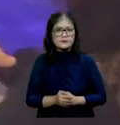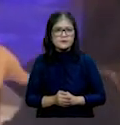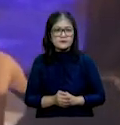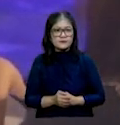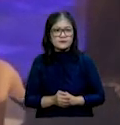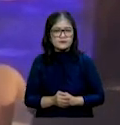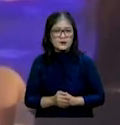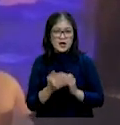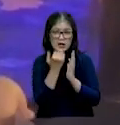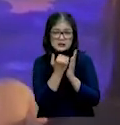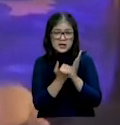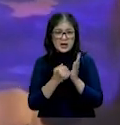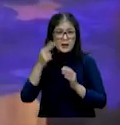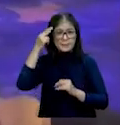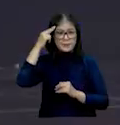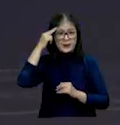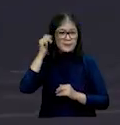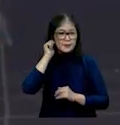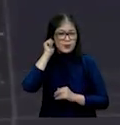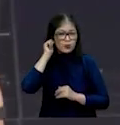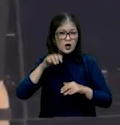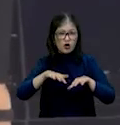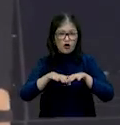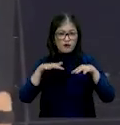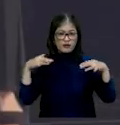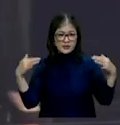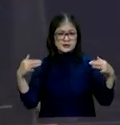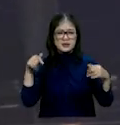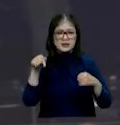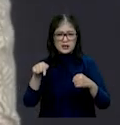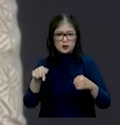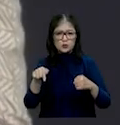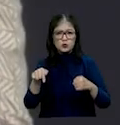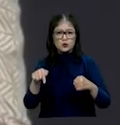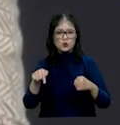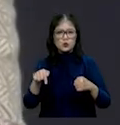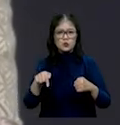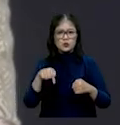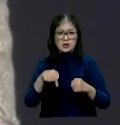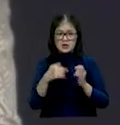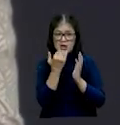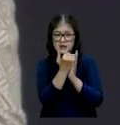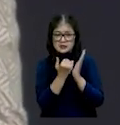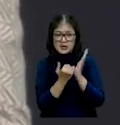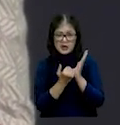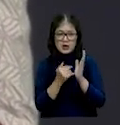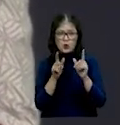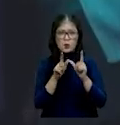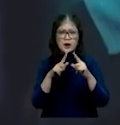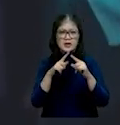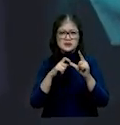Acara Women in Leadership Conference yang bertema Be the Game Changer It Starts With You digelar di The Westin Hotel Surabaya, Jawa